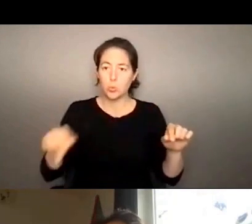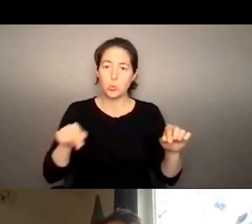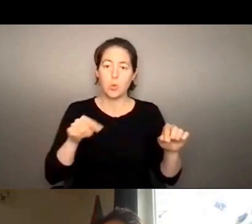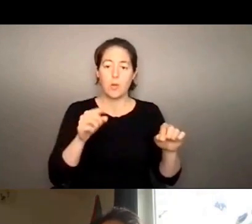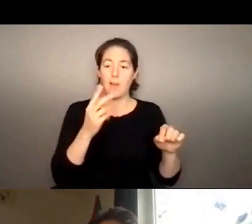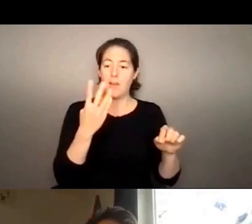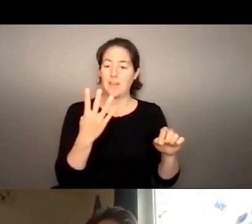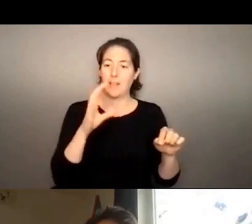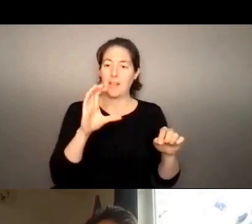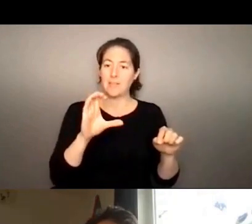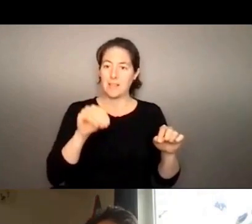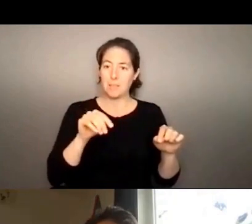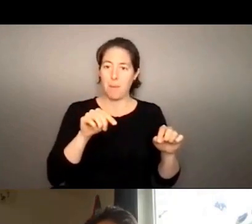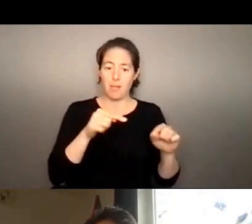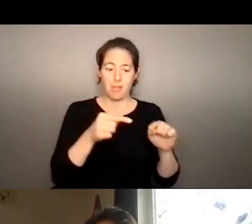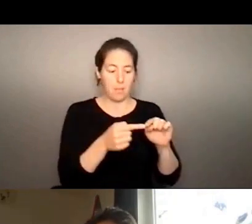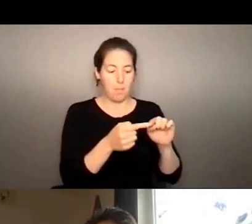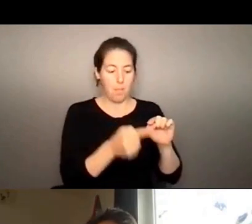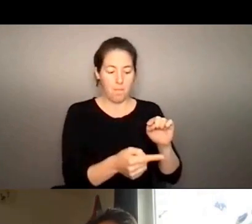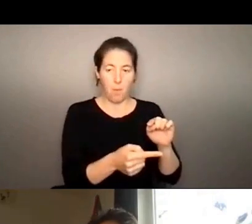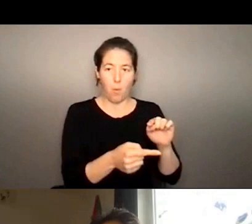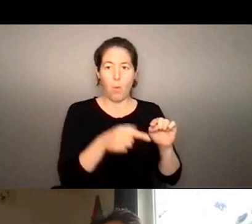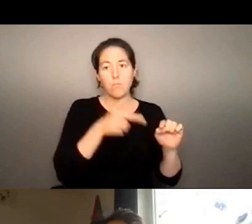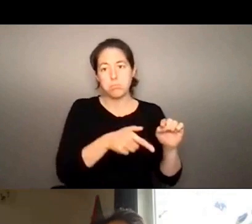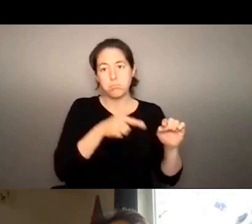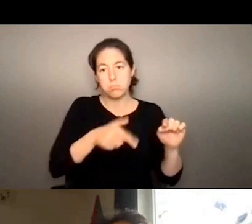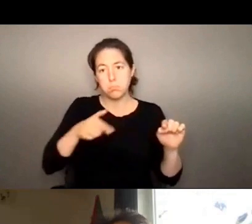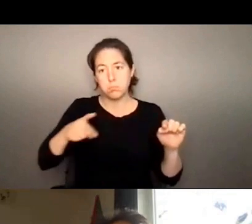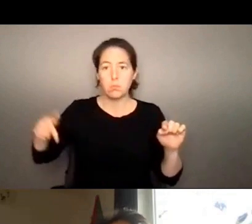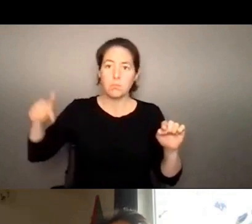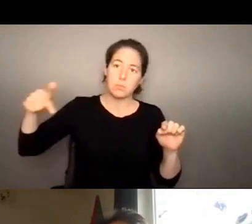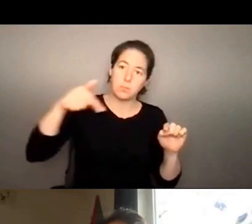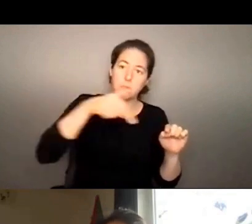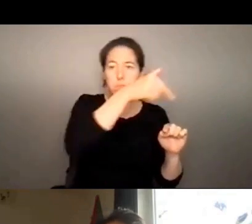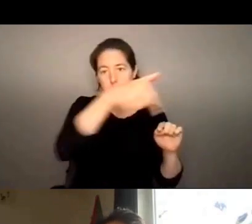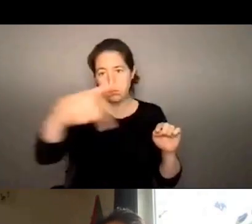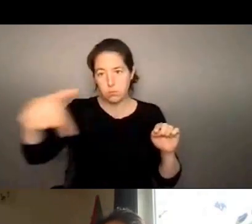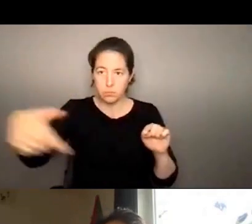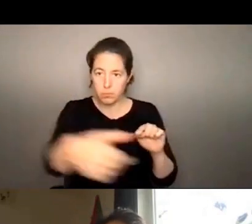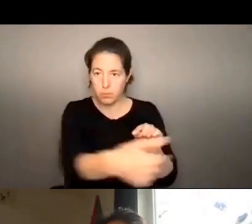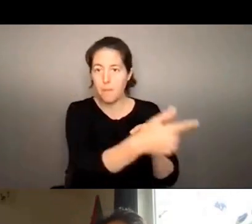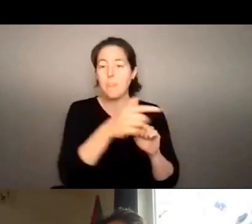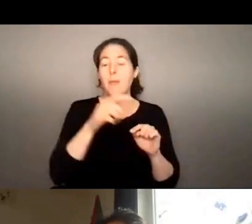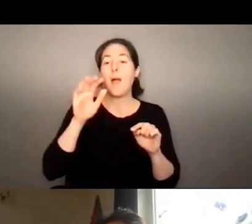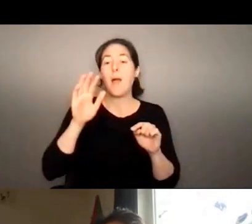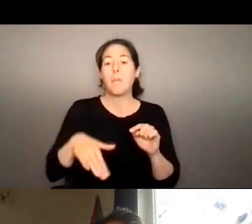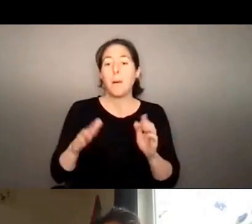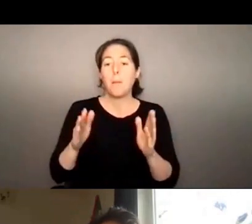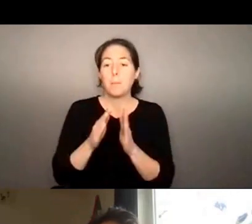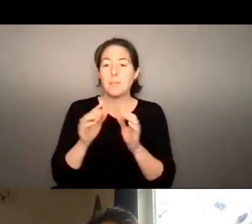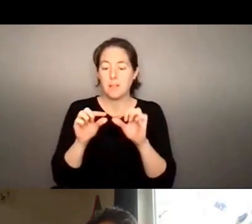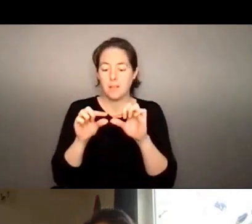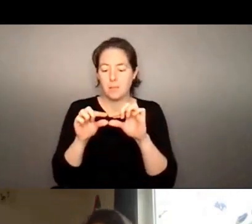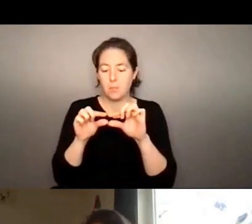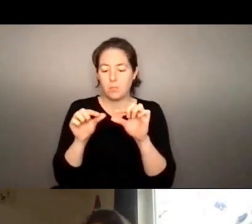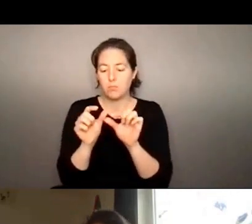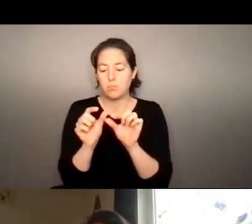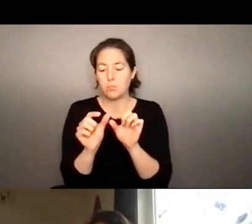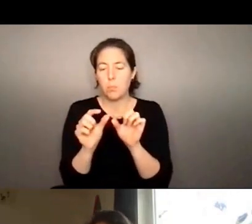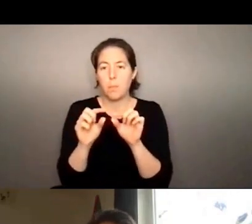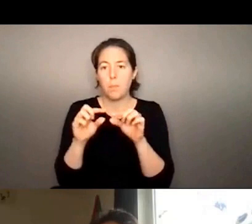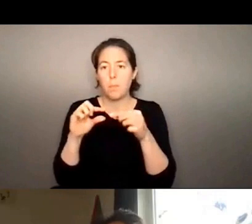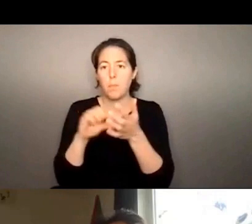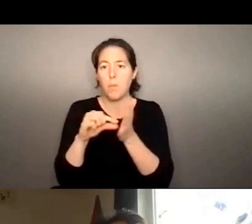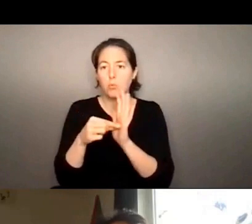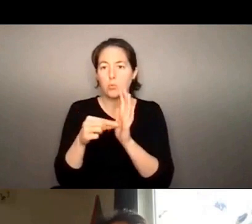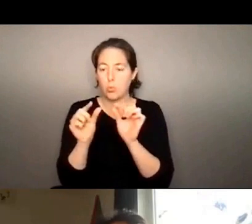profond, le tour d'une bûche. Déjà, c'est assez fastidieux. Puis, par la suite, c'était d'intégrer une petite douille, on dit une plug en anglais, mais